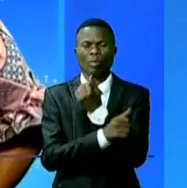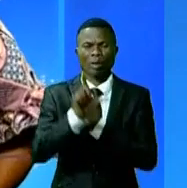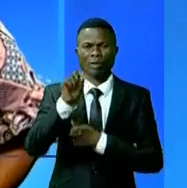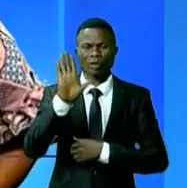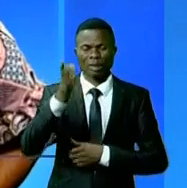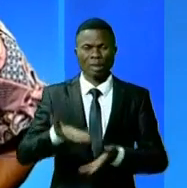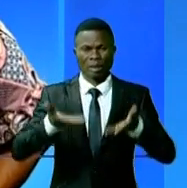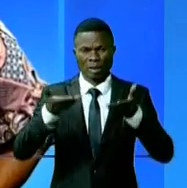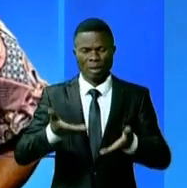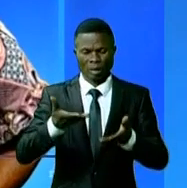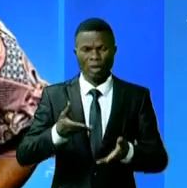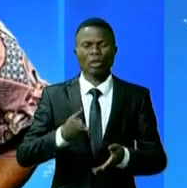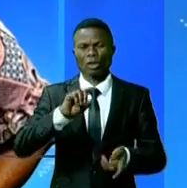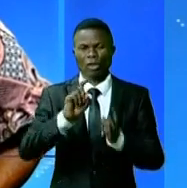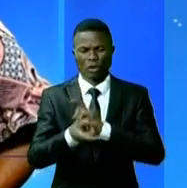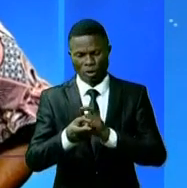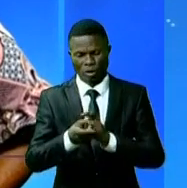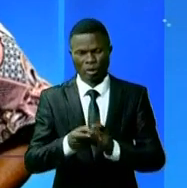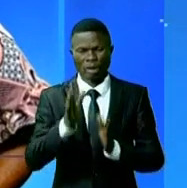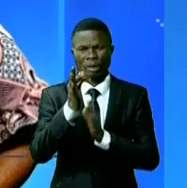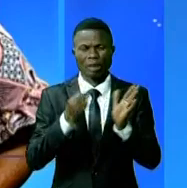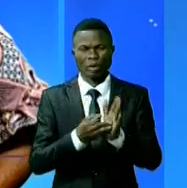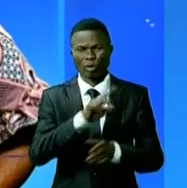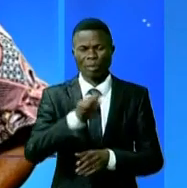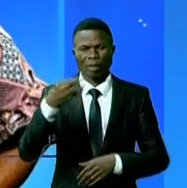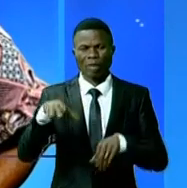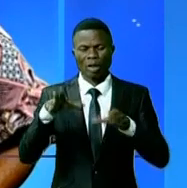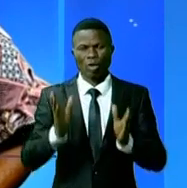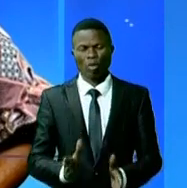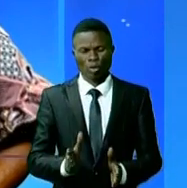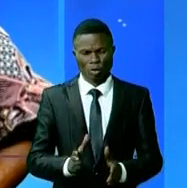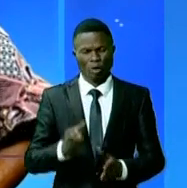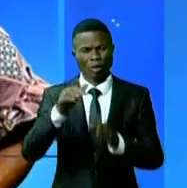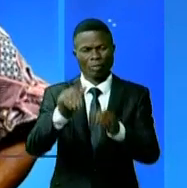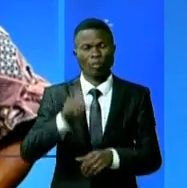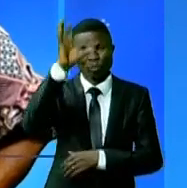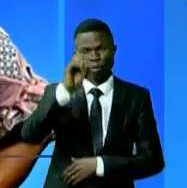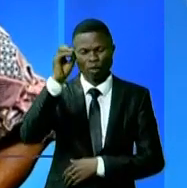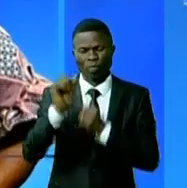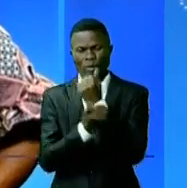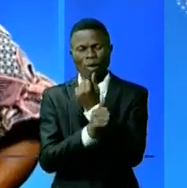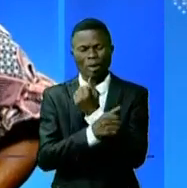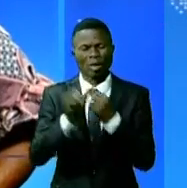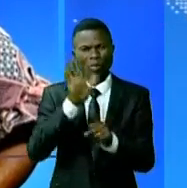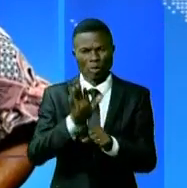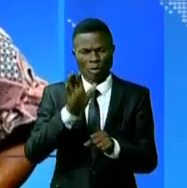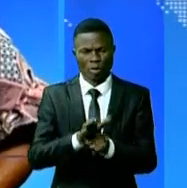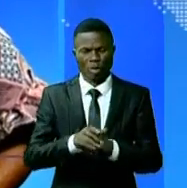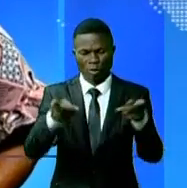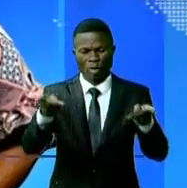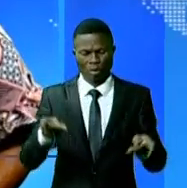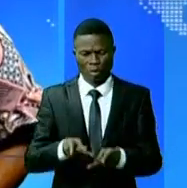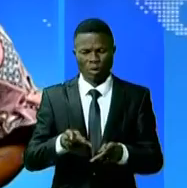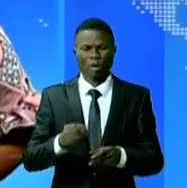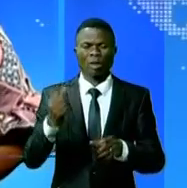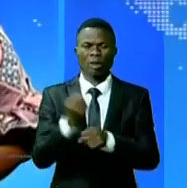kg de maïs va s'acheter désormais à 18 000 francs congolais grâce à cette récolte de 300 tonnes de maïs à la ferme Baya dans